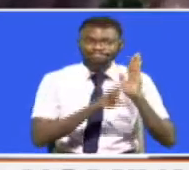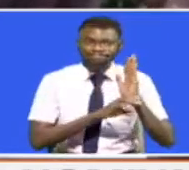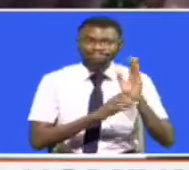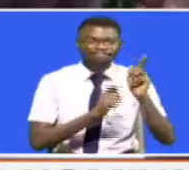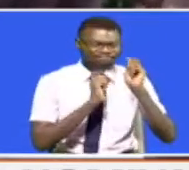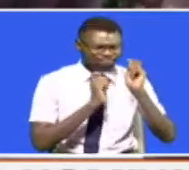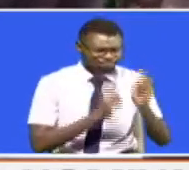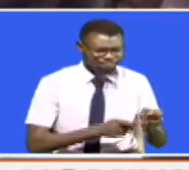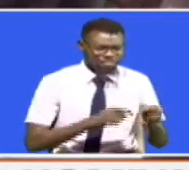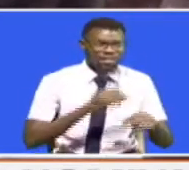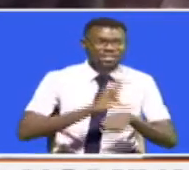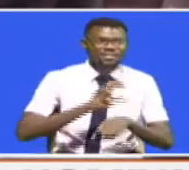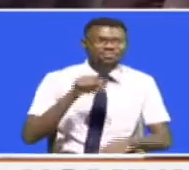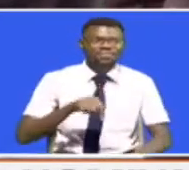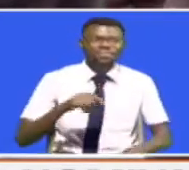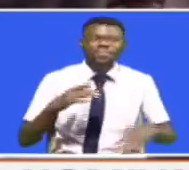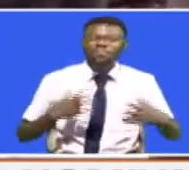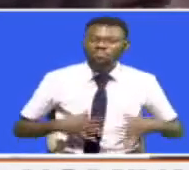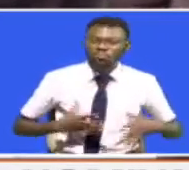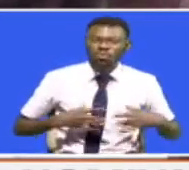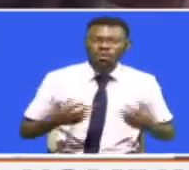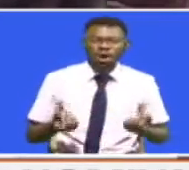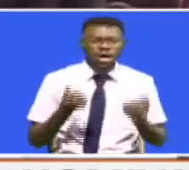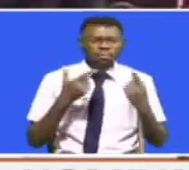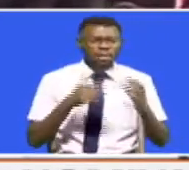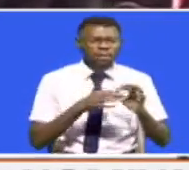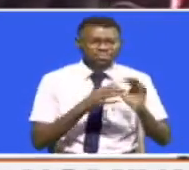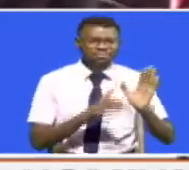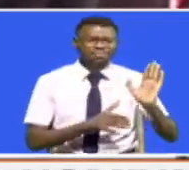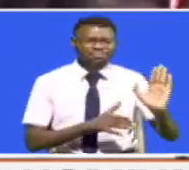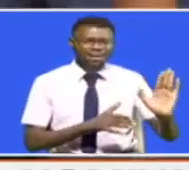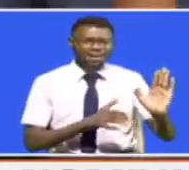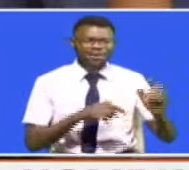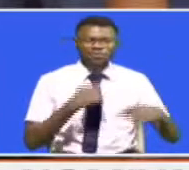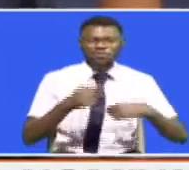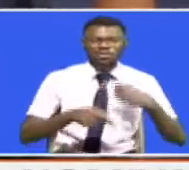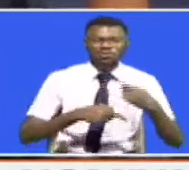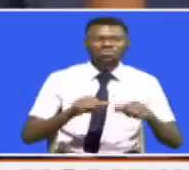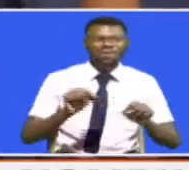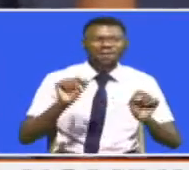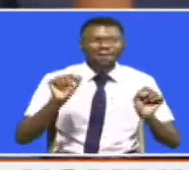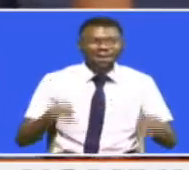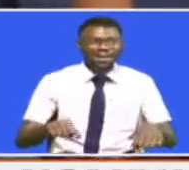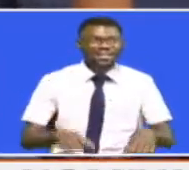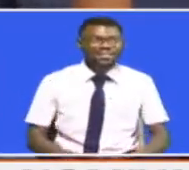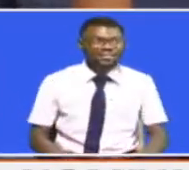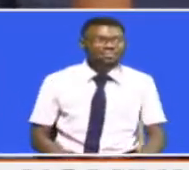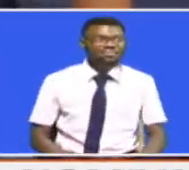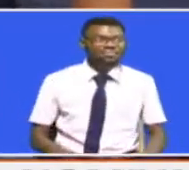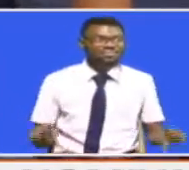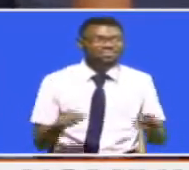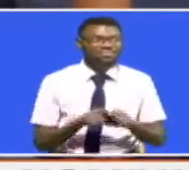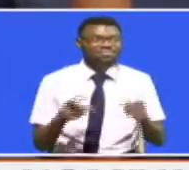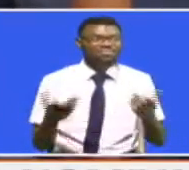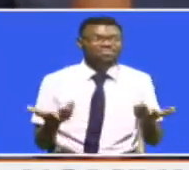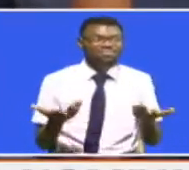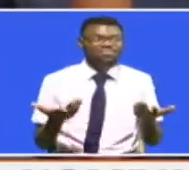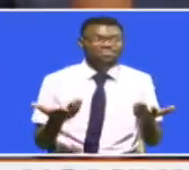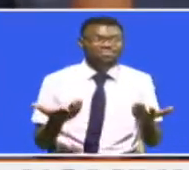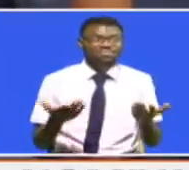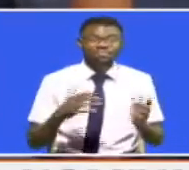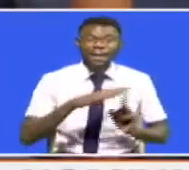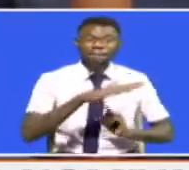through this church, for people to understand that you can still maintain your culture and you become godly. Historia hiku ikiwa kichochezi cha uamuzi wa